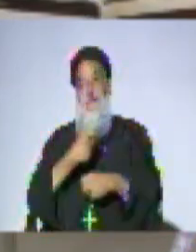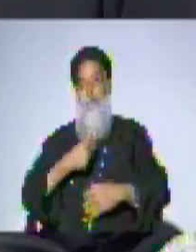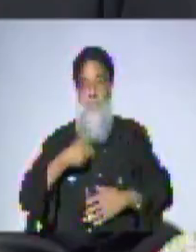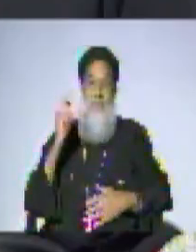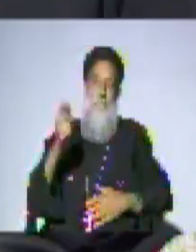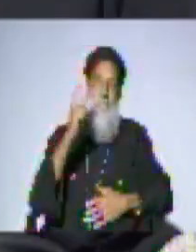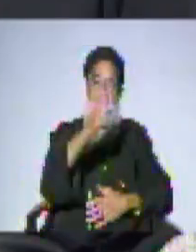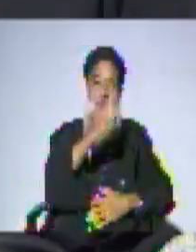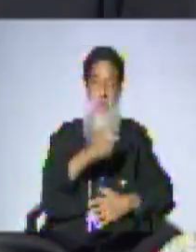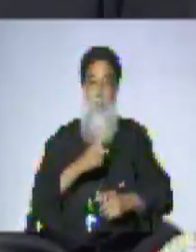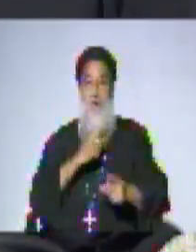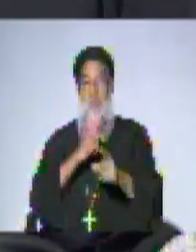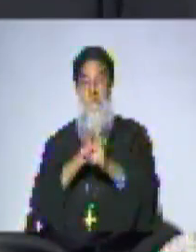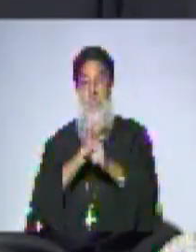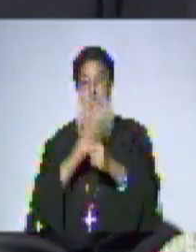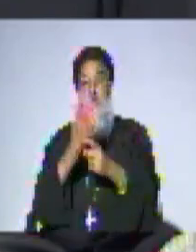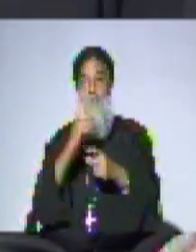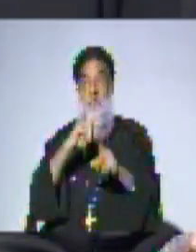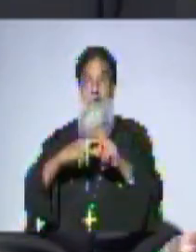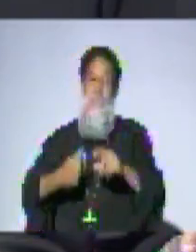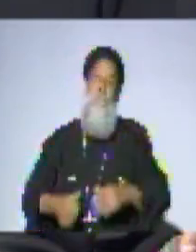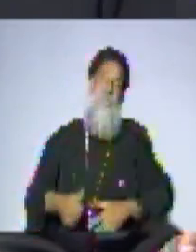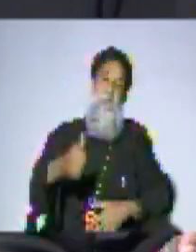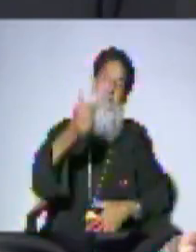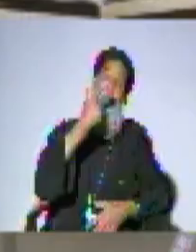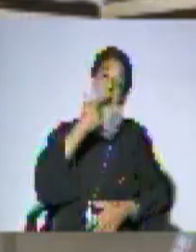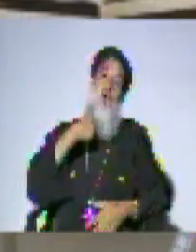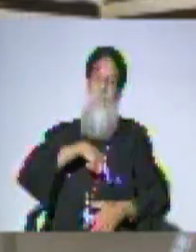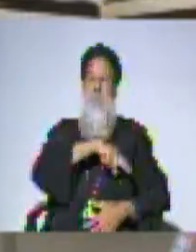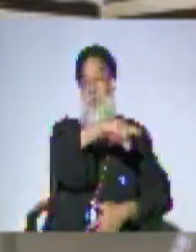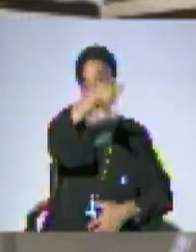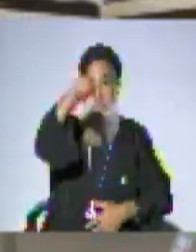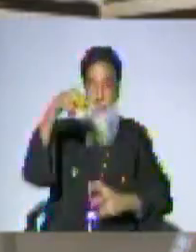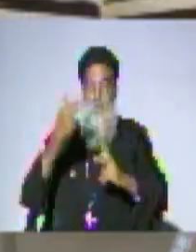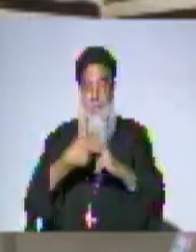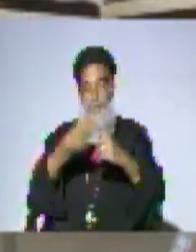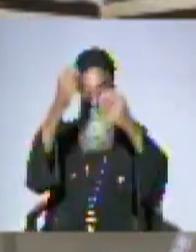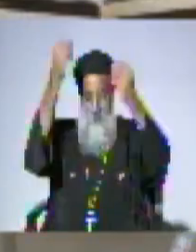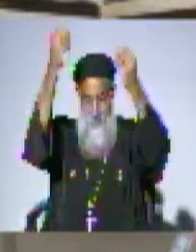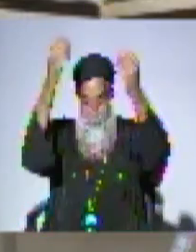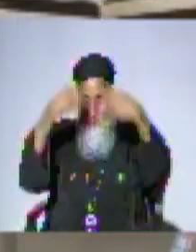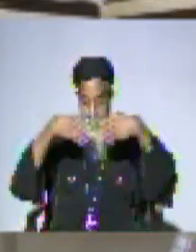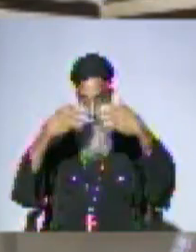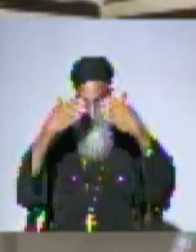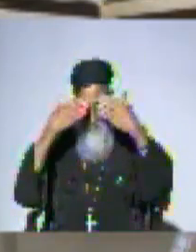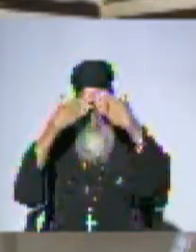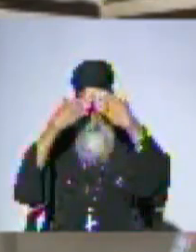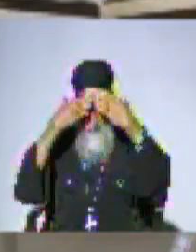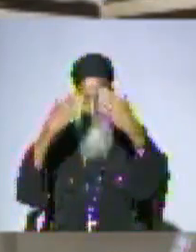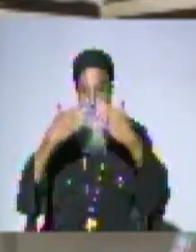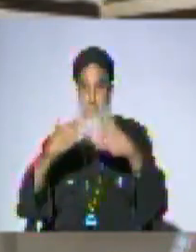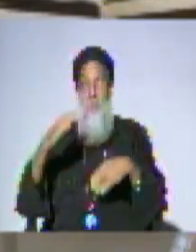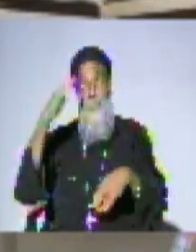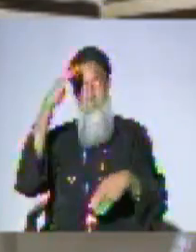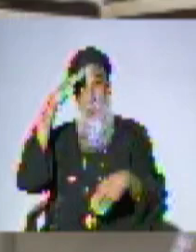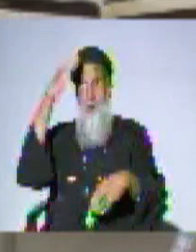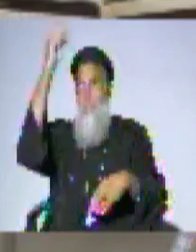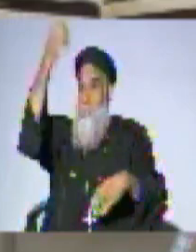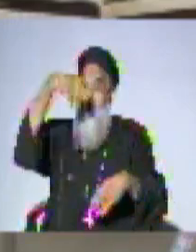له اقبلنا اليك ايها الصالح محب البشر. ايوه يعني دي منحه ان احنا ننال